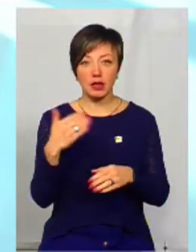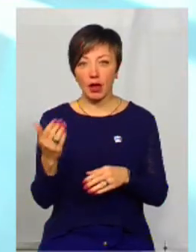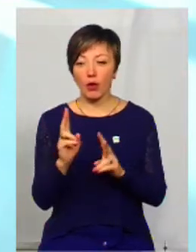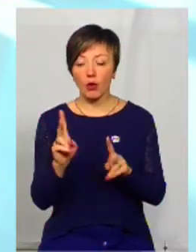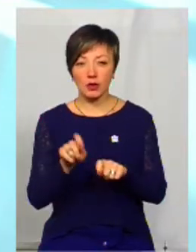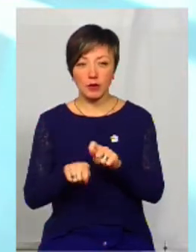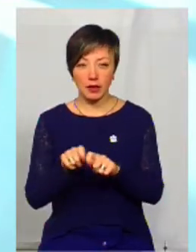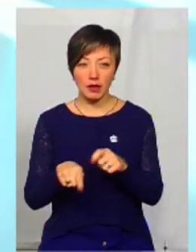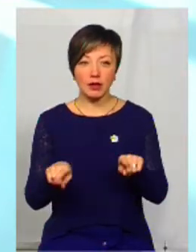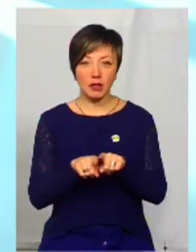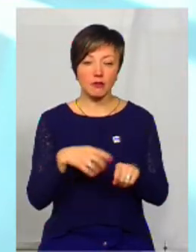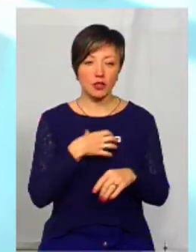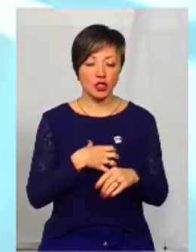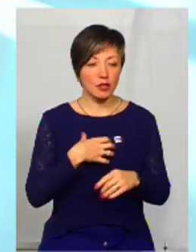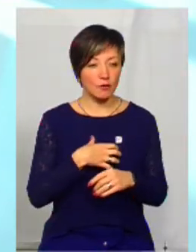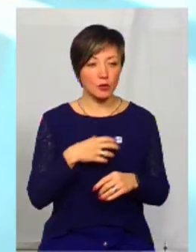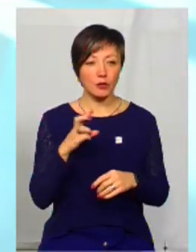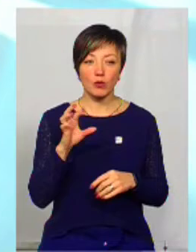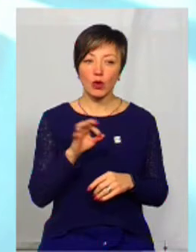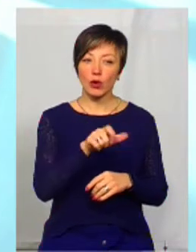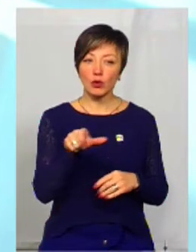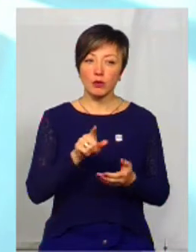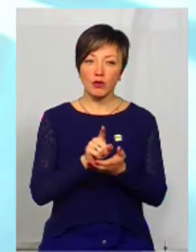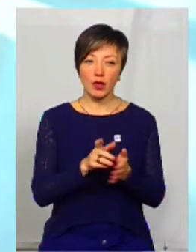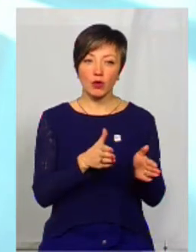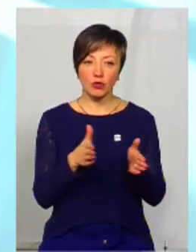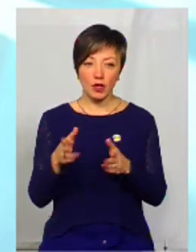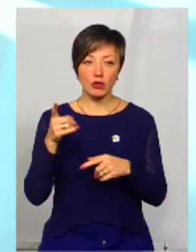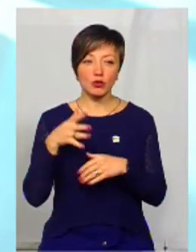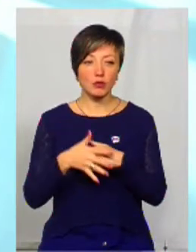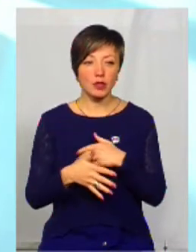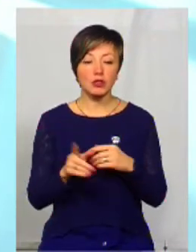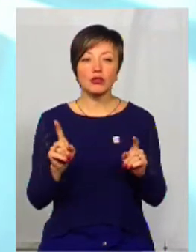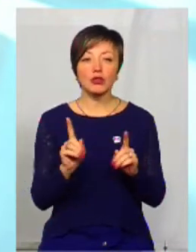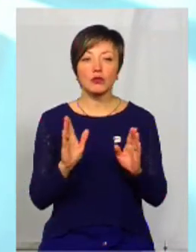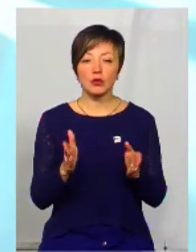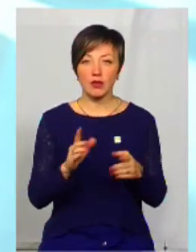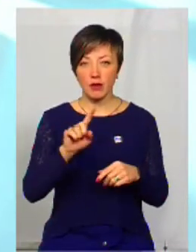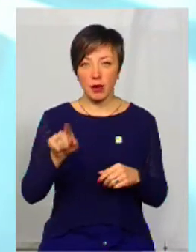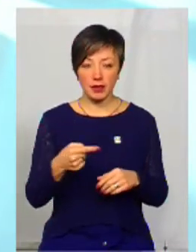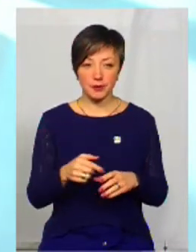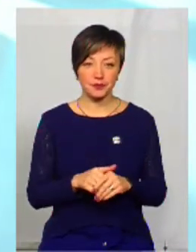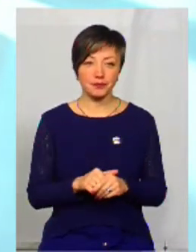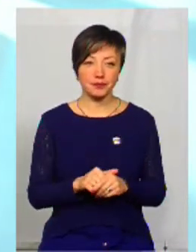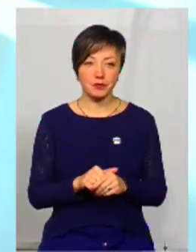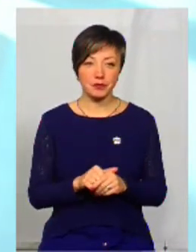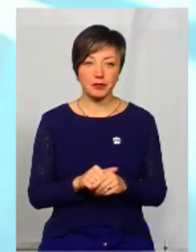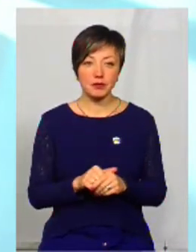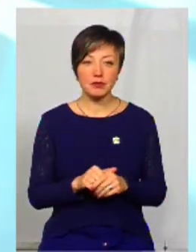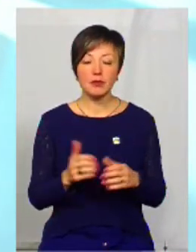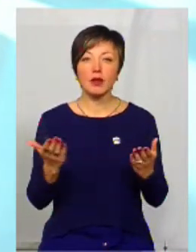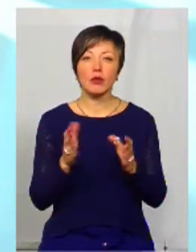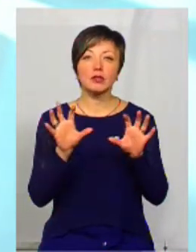сторона, яку інспектує, це теж важливо, тому що люди повинні готуватися і розуміти, що у них будуть вимагати,